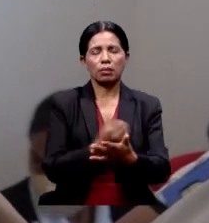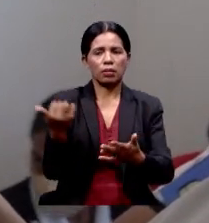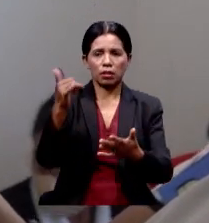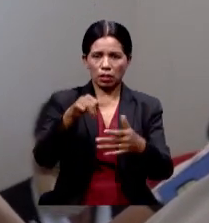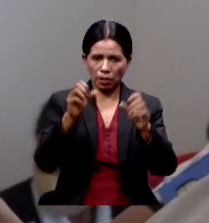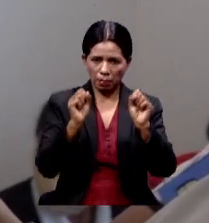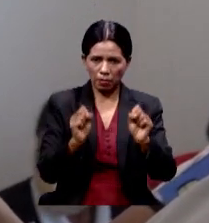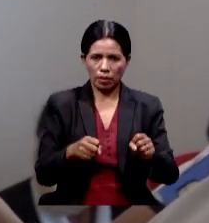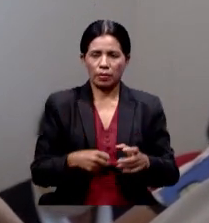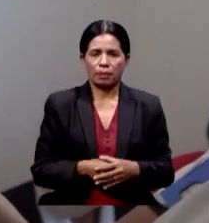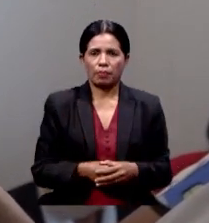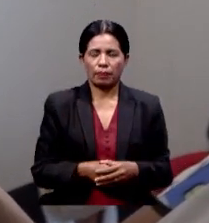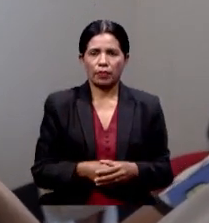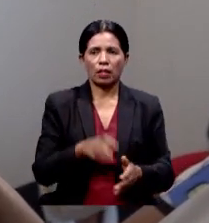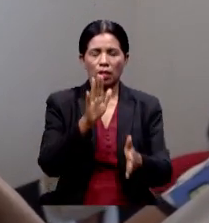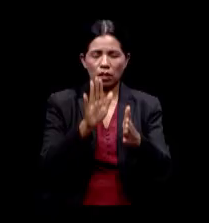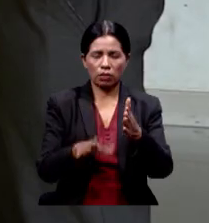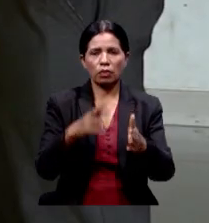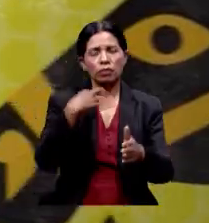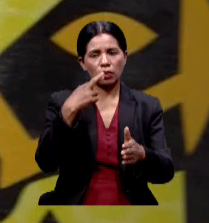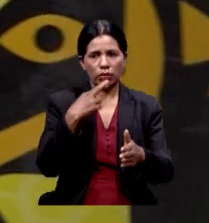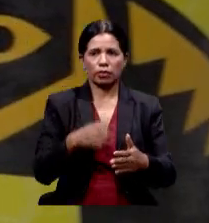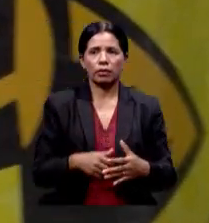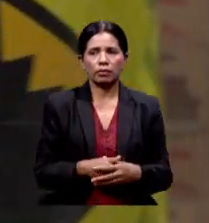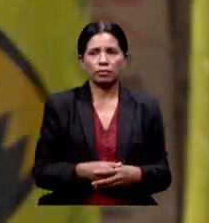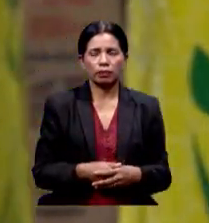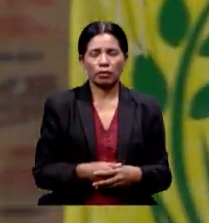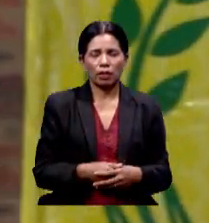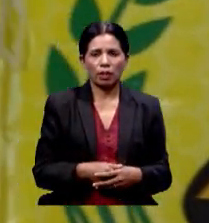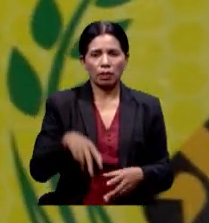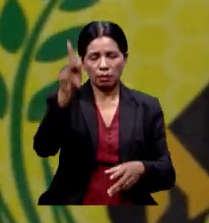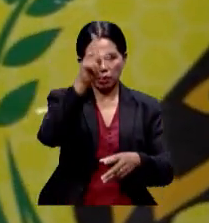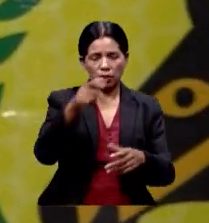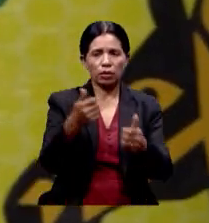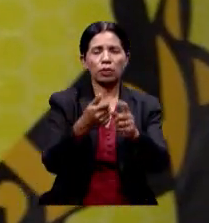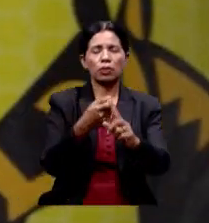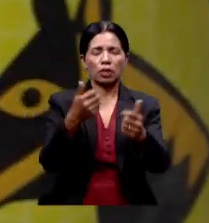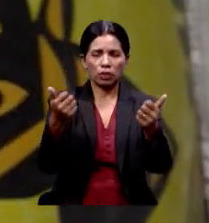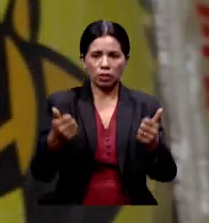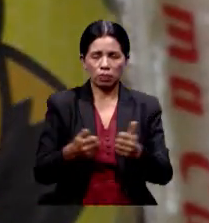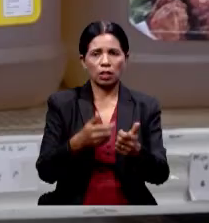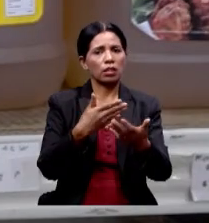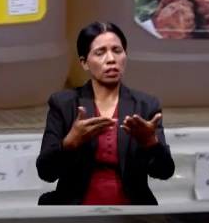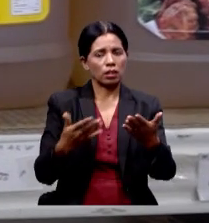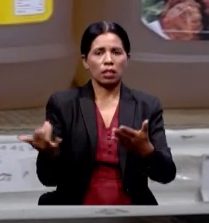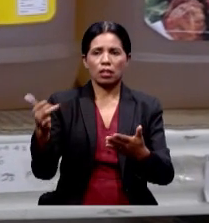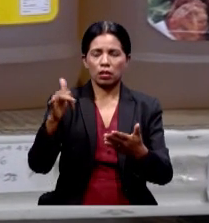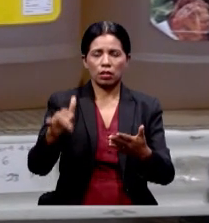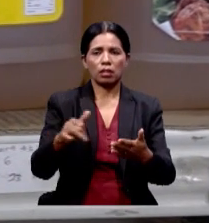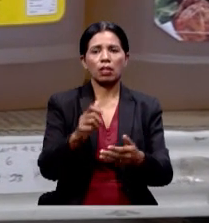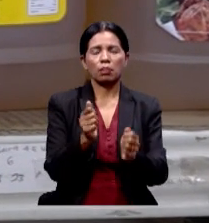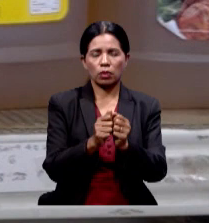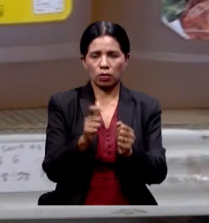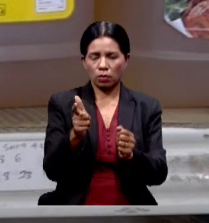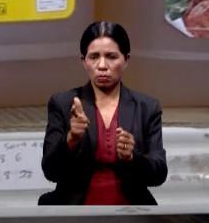rebele hatu presu fosne. Antes ne pesquisa usia sesang tani konsumidor basa sang ne sira de bajika item ron